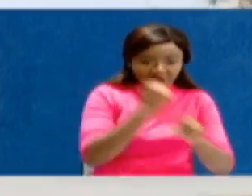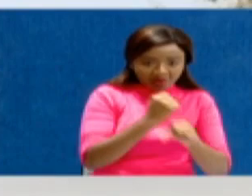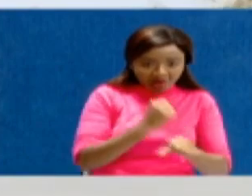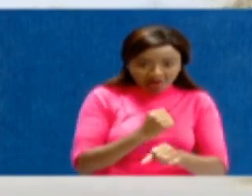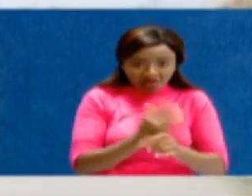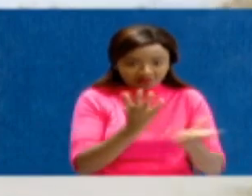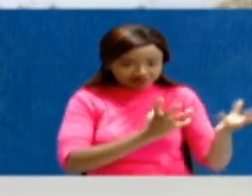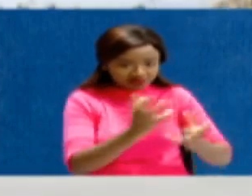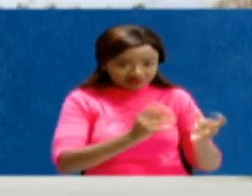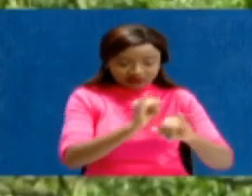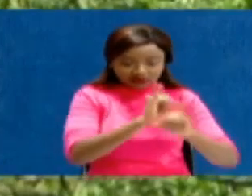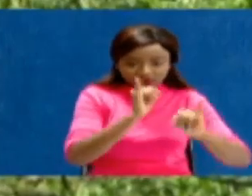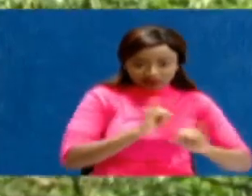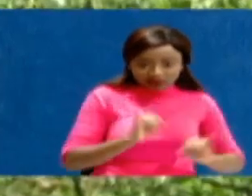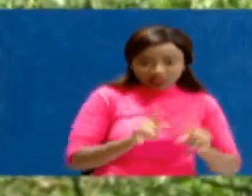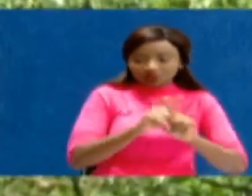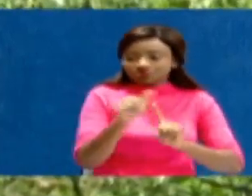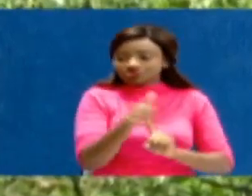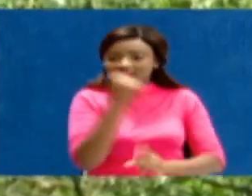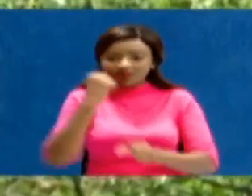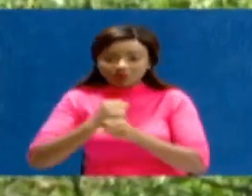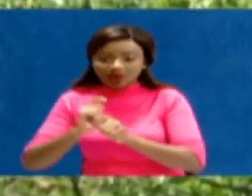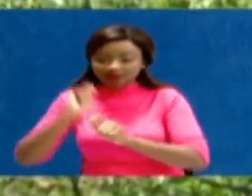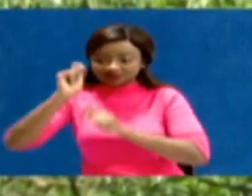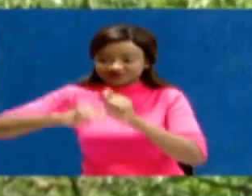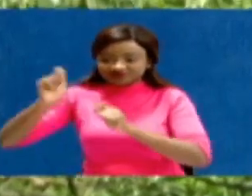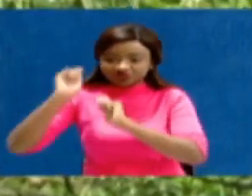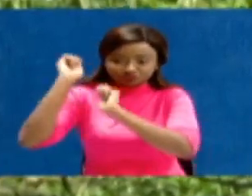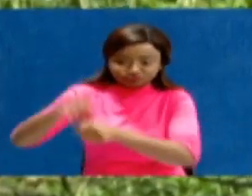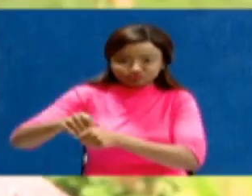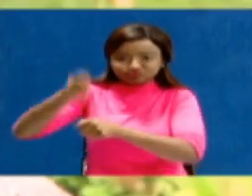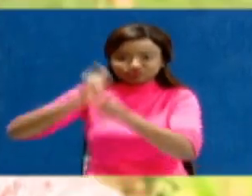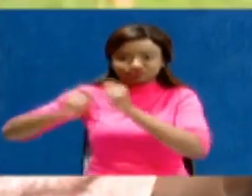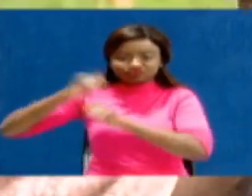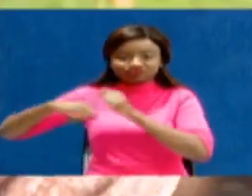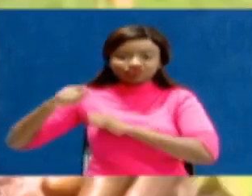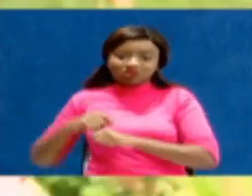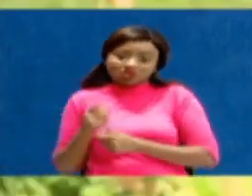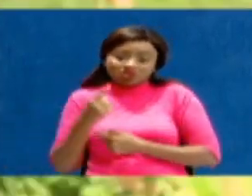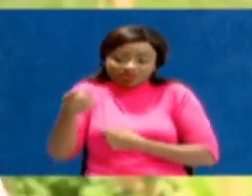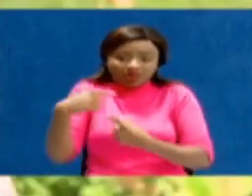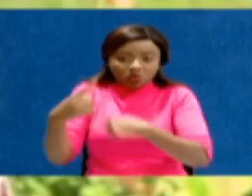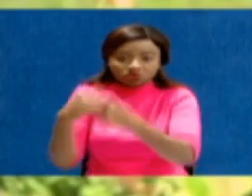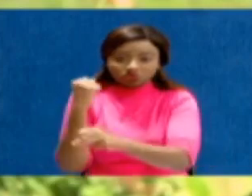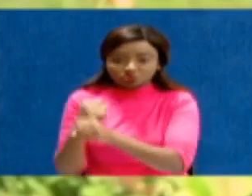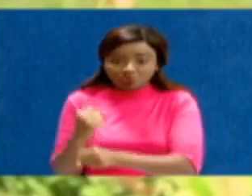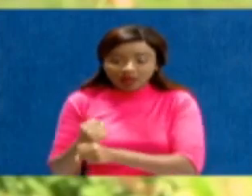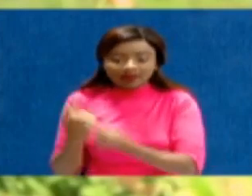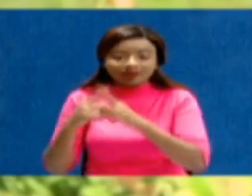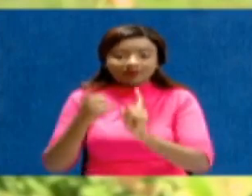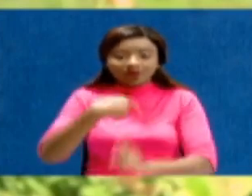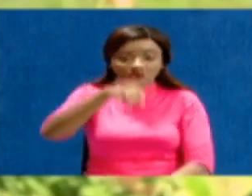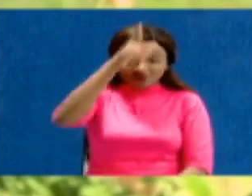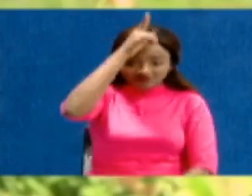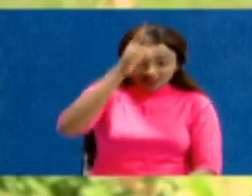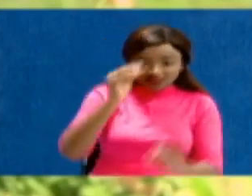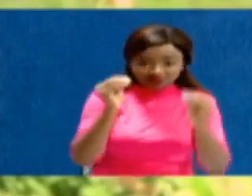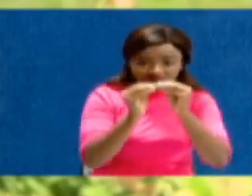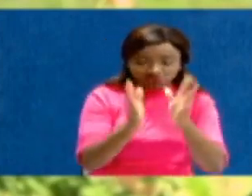wakishughulisha na usafi huku wavuvi wakitandaza nyavu zao. Na kijijini tunakumbana na ajuza Margaret